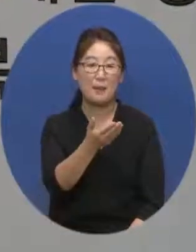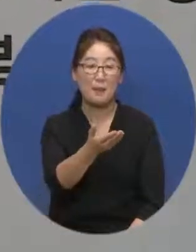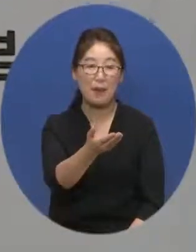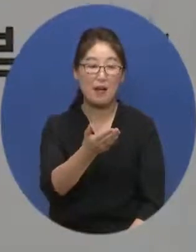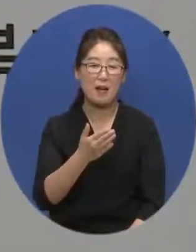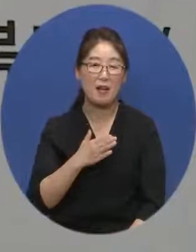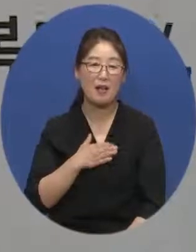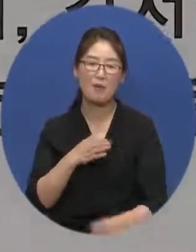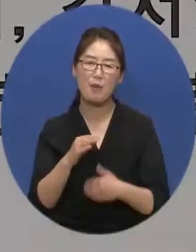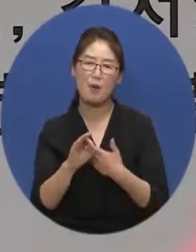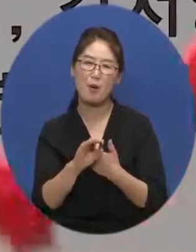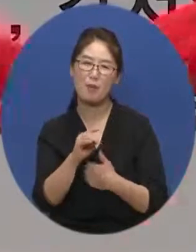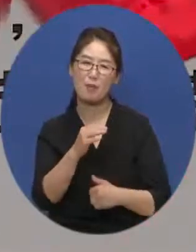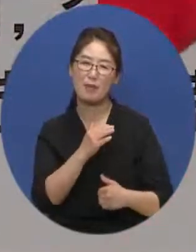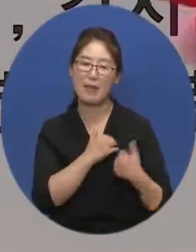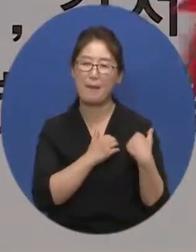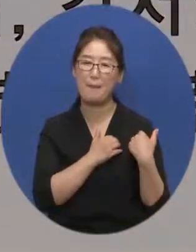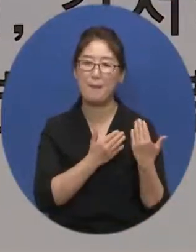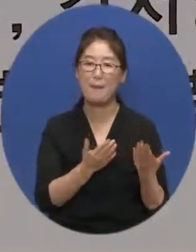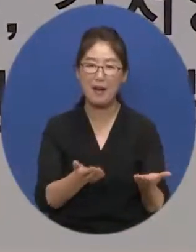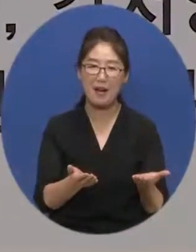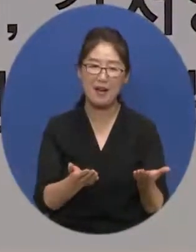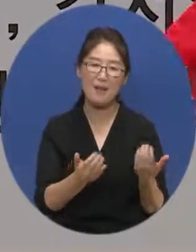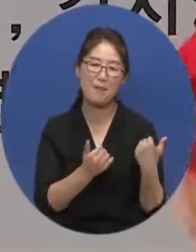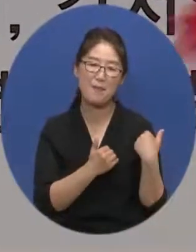mine If